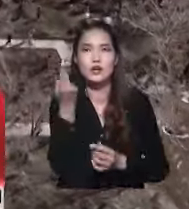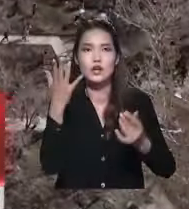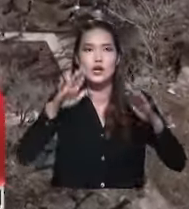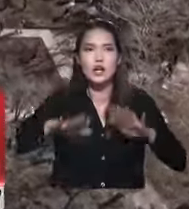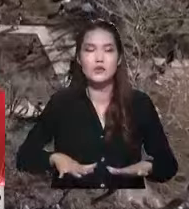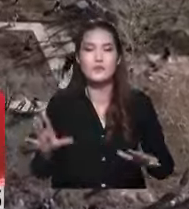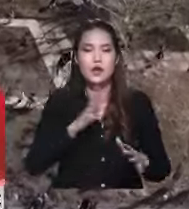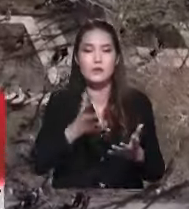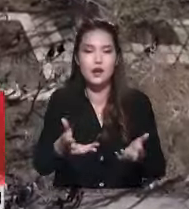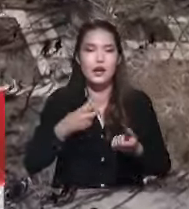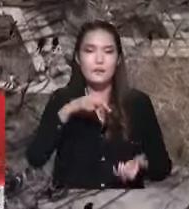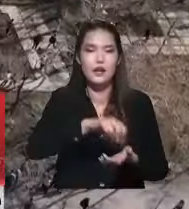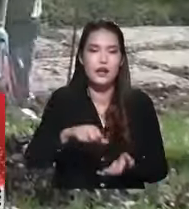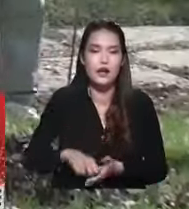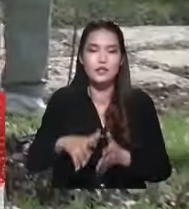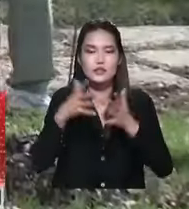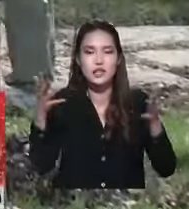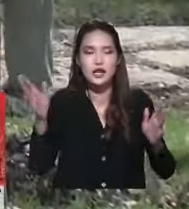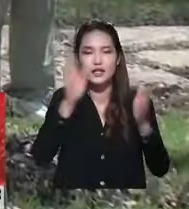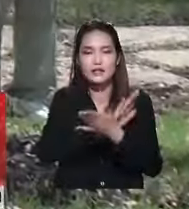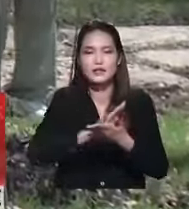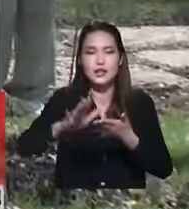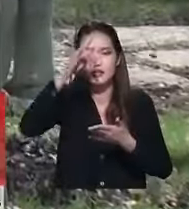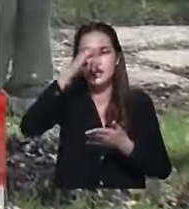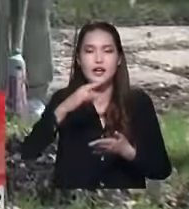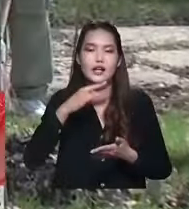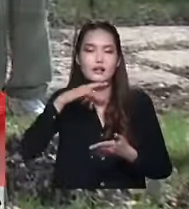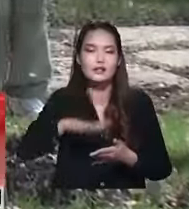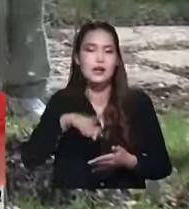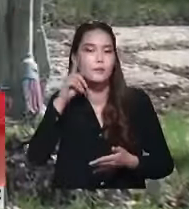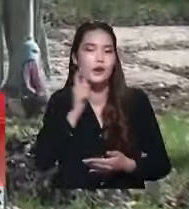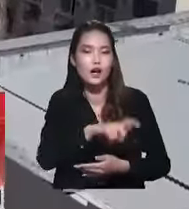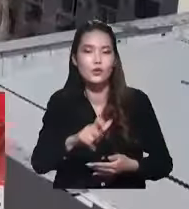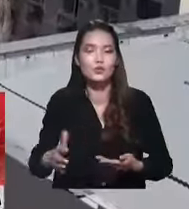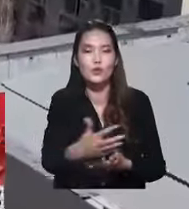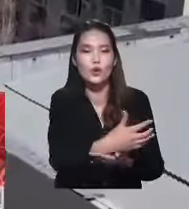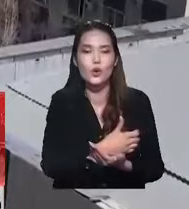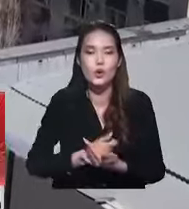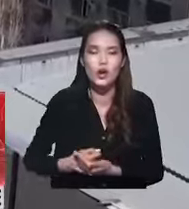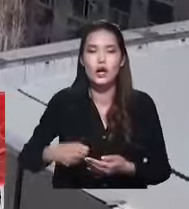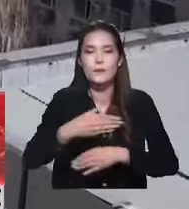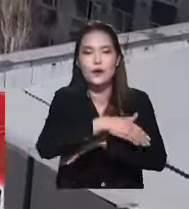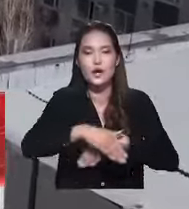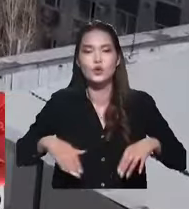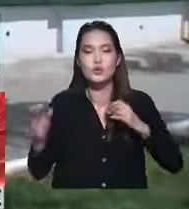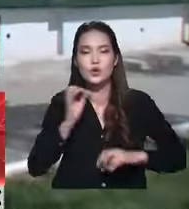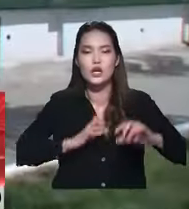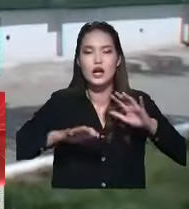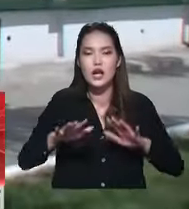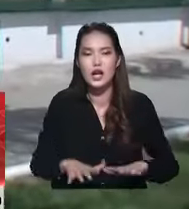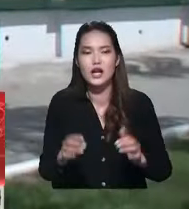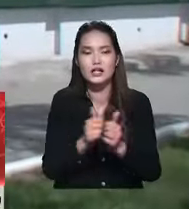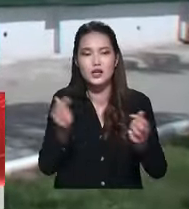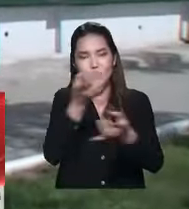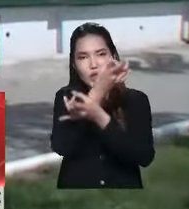приняли участие в масштабной акции «Таза Казахстан». Молодые люди убрали территорию агротехнического университета, двор музея Сакена Сейфуллина